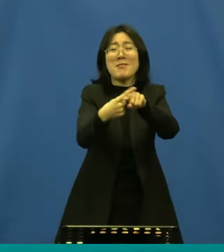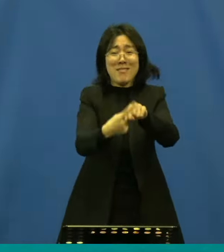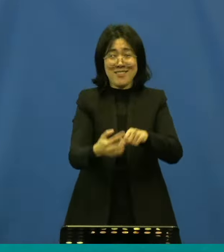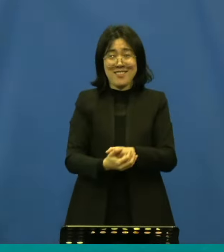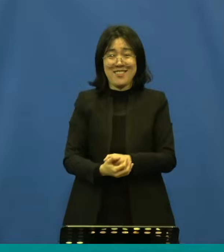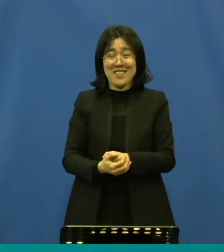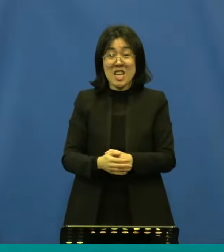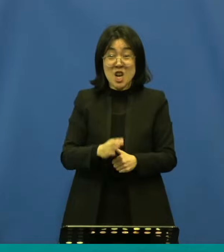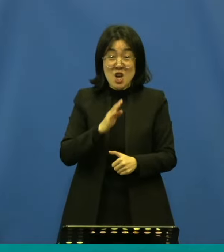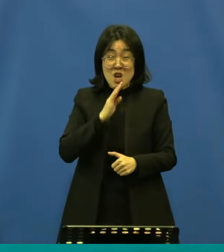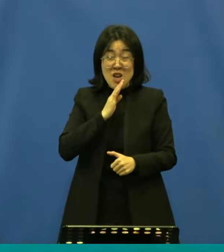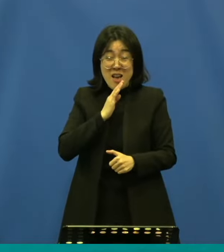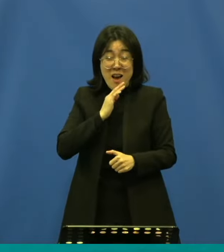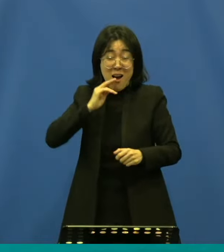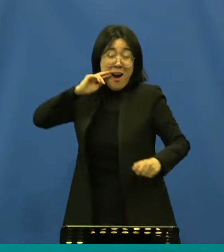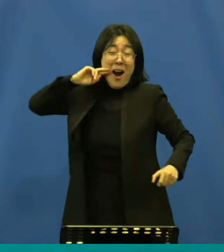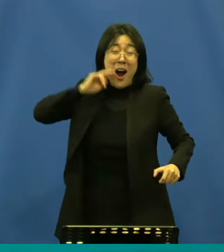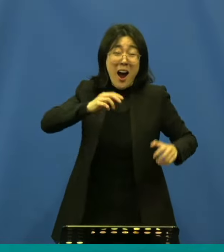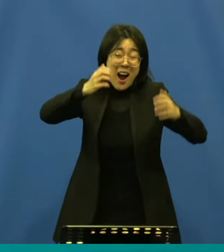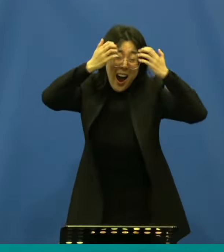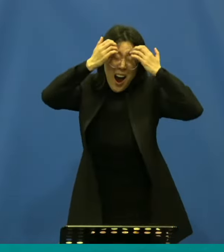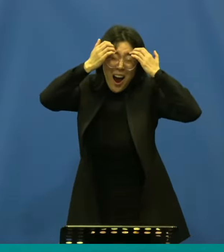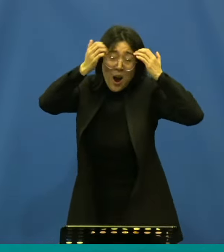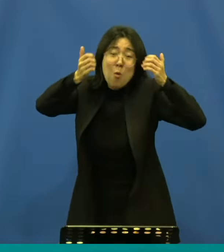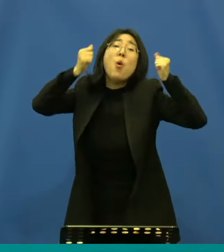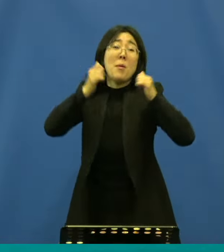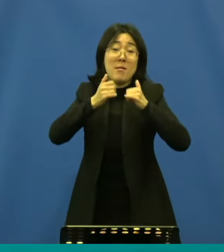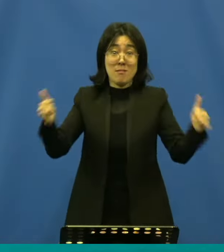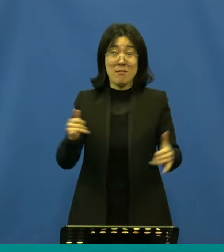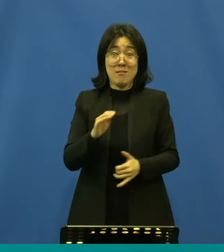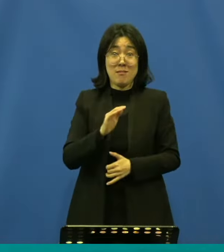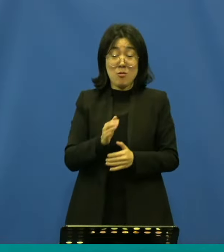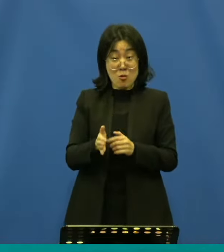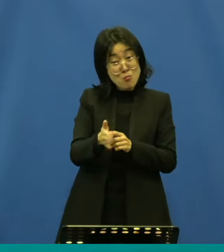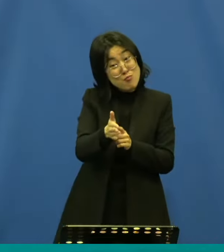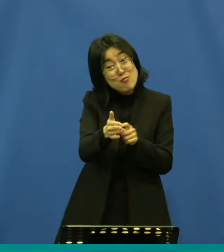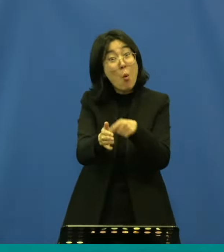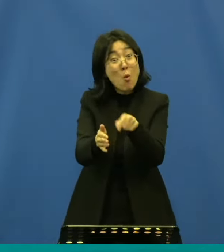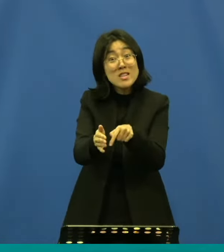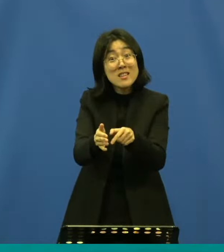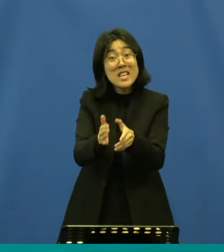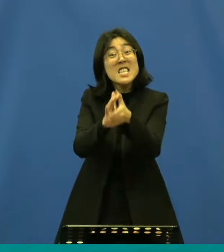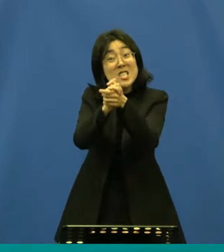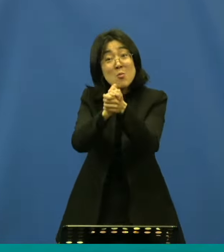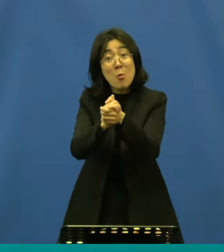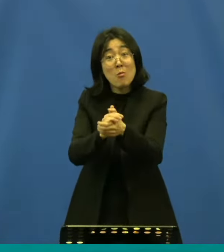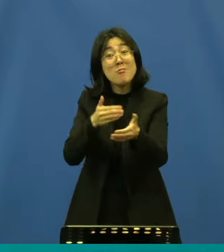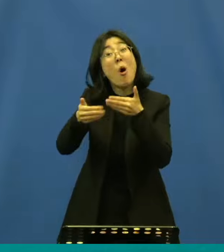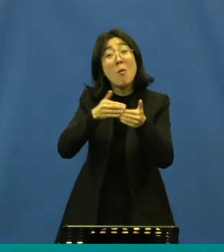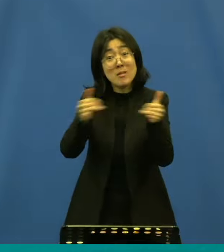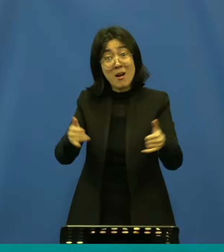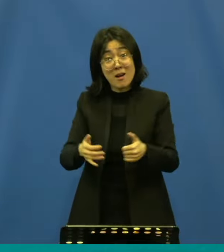그 정도의 영적 체험, 그 정도의 영적 훈련을 받았다면 다른 차원이어야 하지 않은가요?